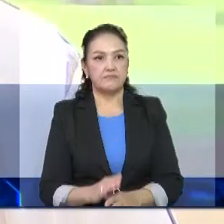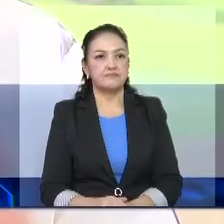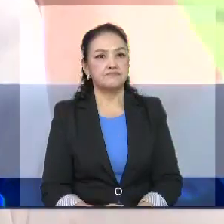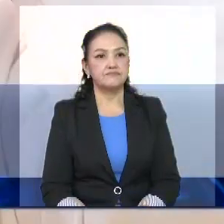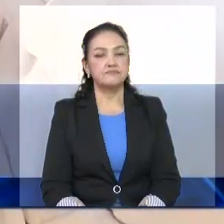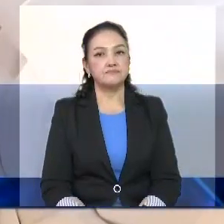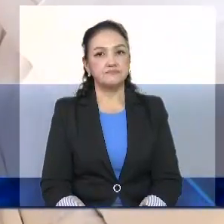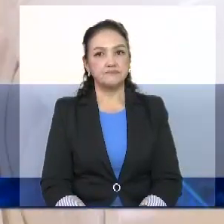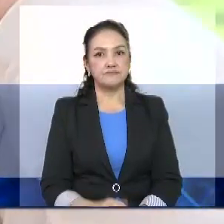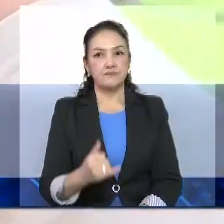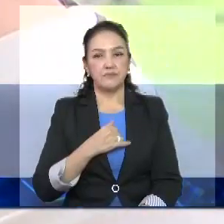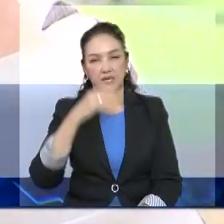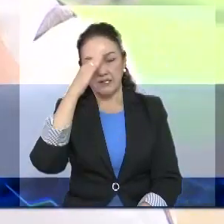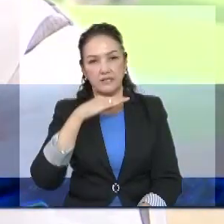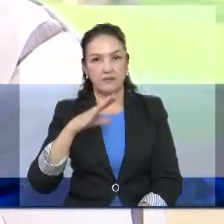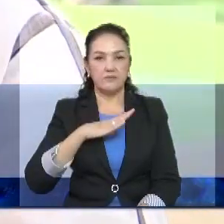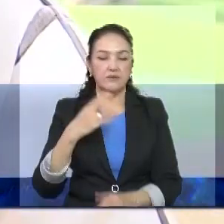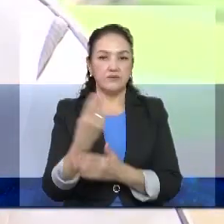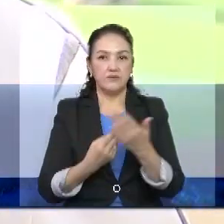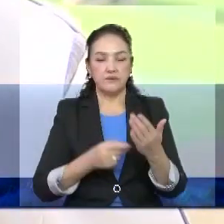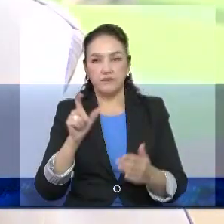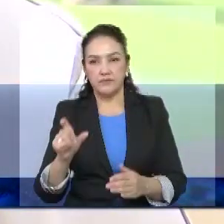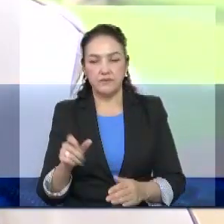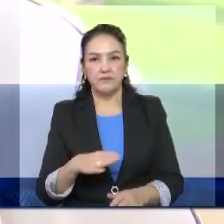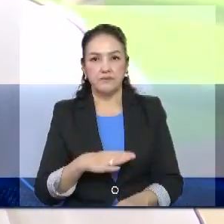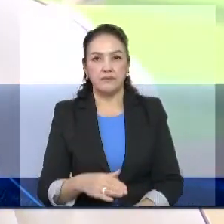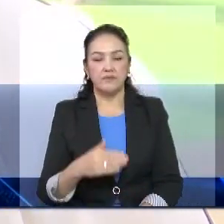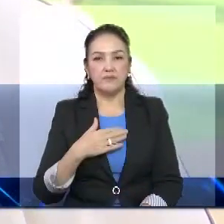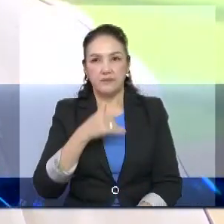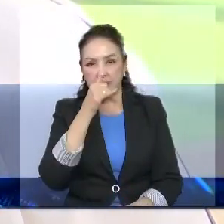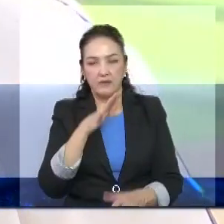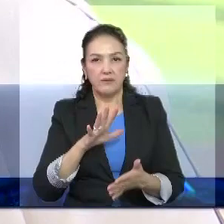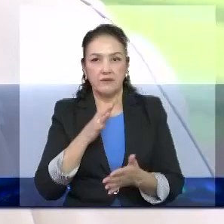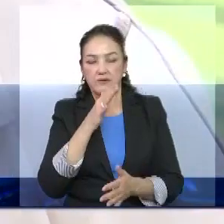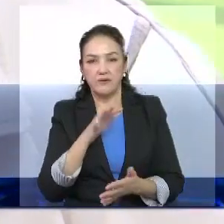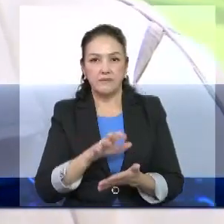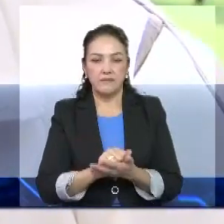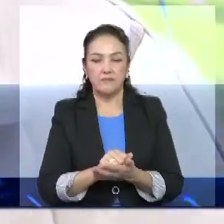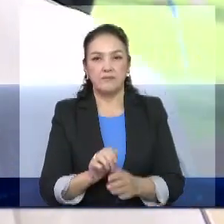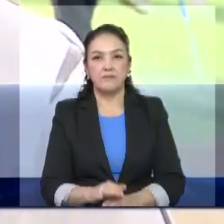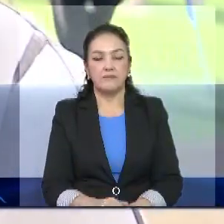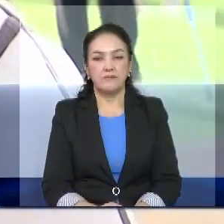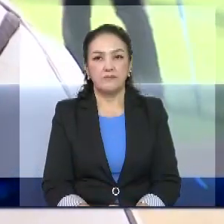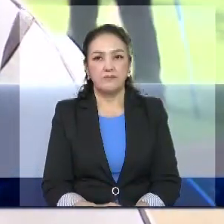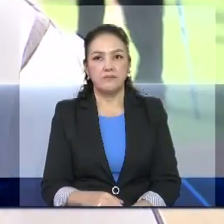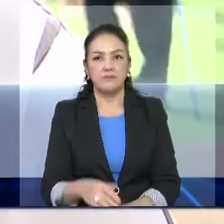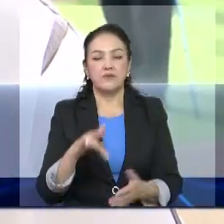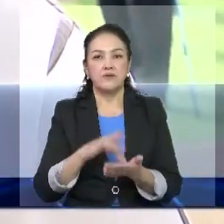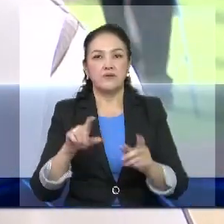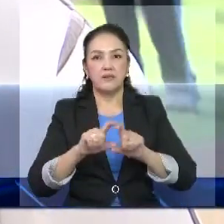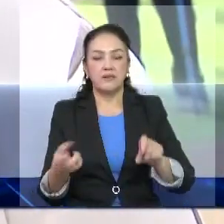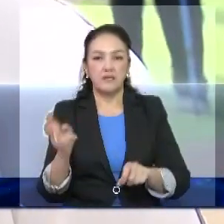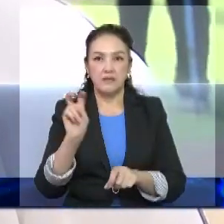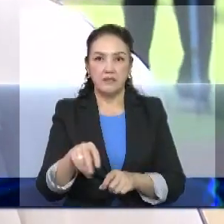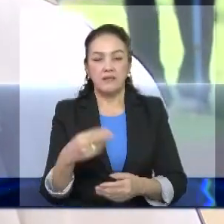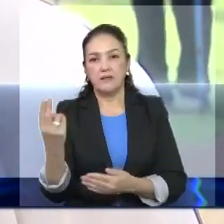что у меня отец был художником, но я некогда было этим заниматься. Вот. А в центр пошла